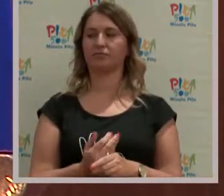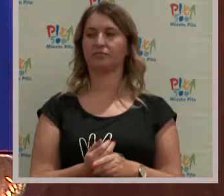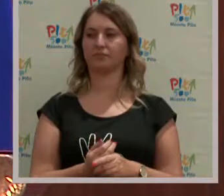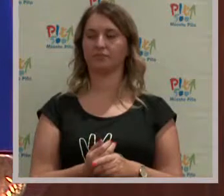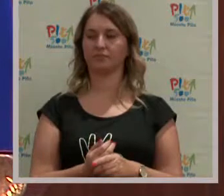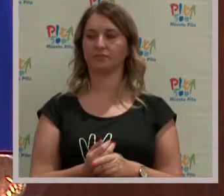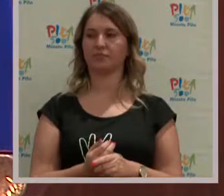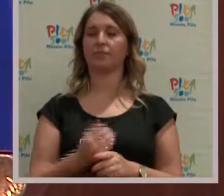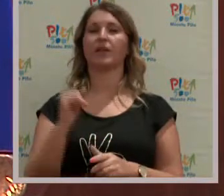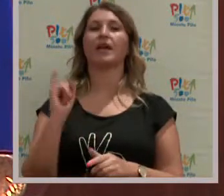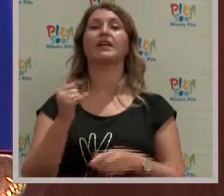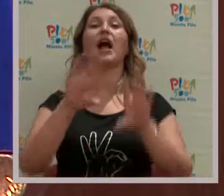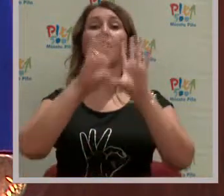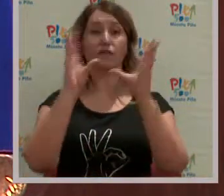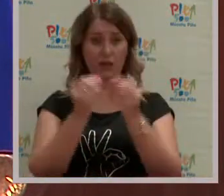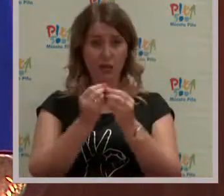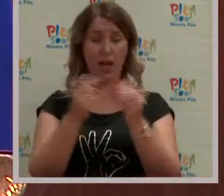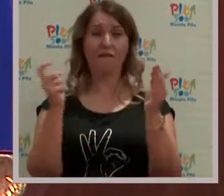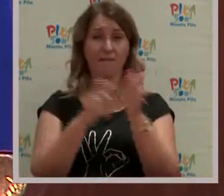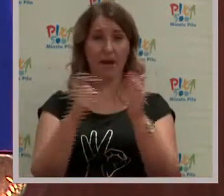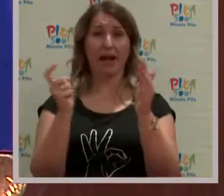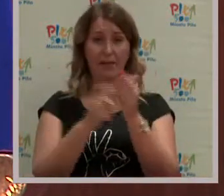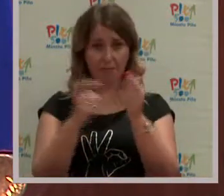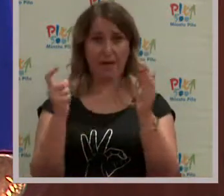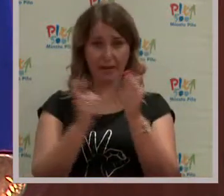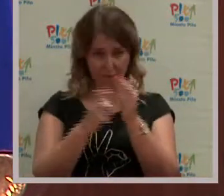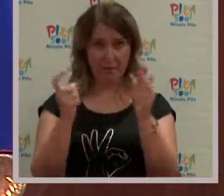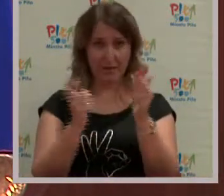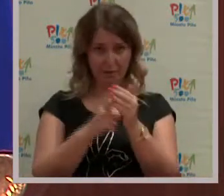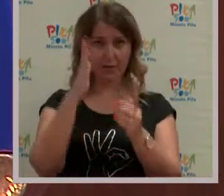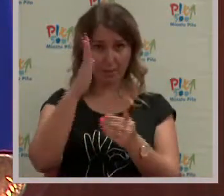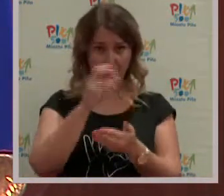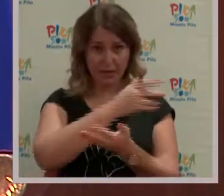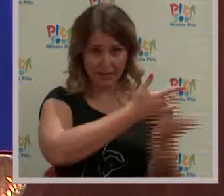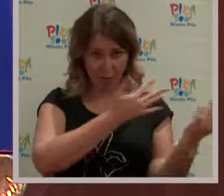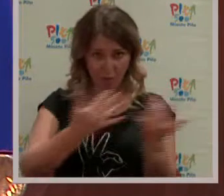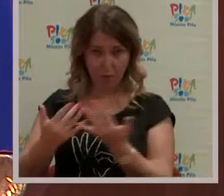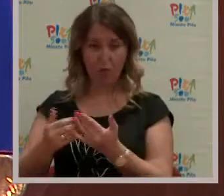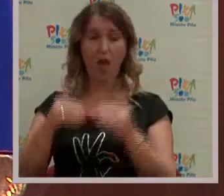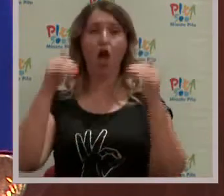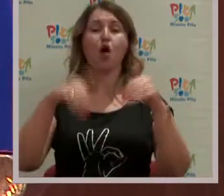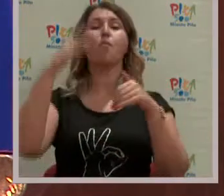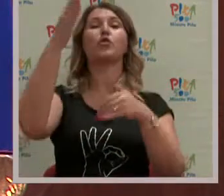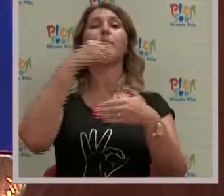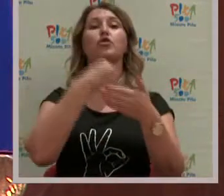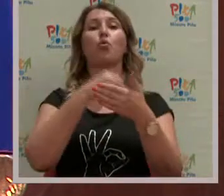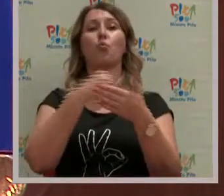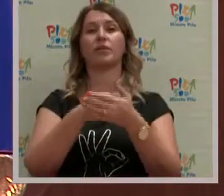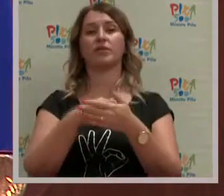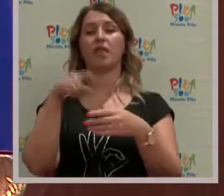Dopiero spełnienie tych wszystkich warunków i wybudowanie w takiej technologii będzie możliwa